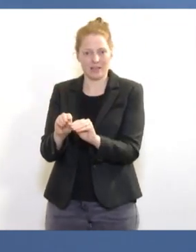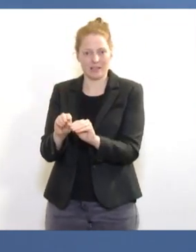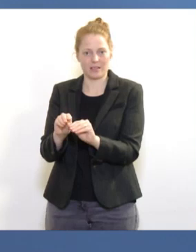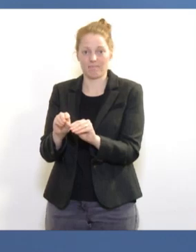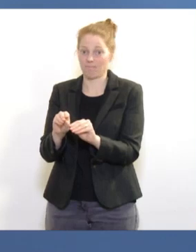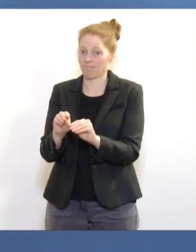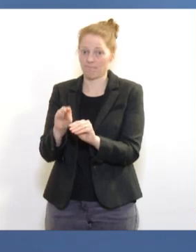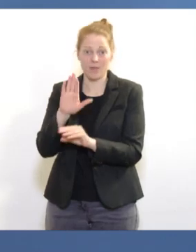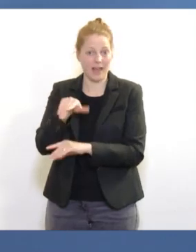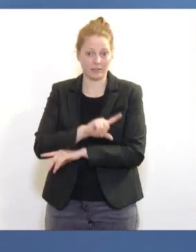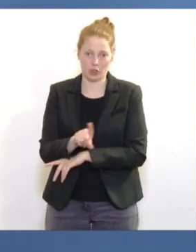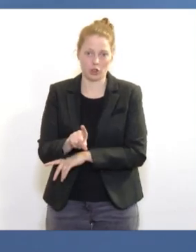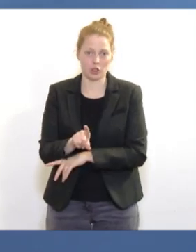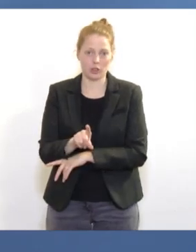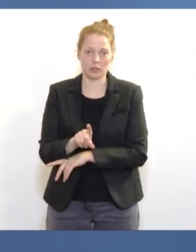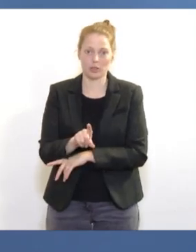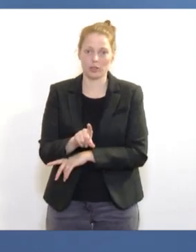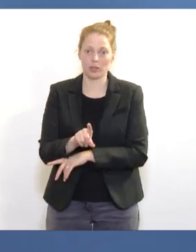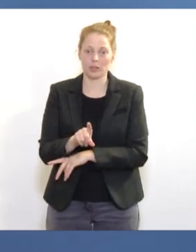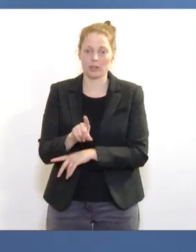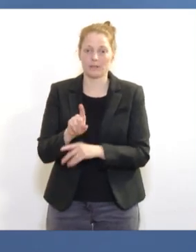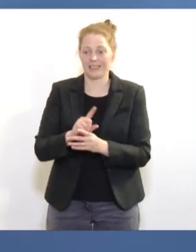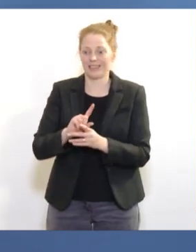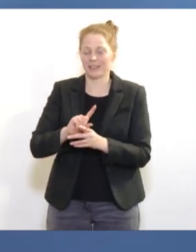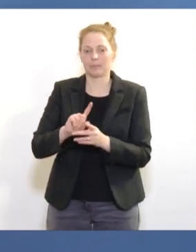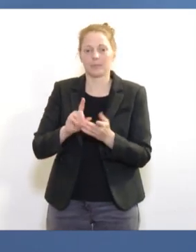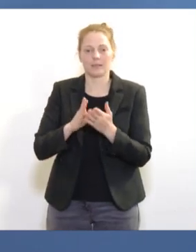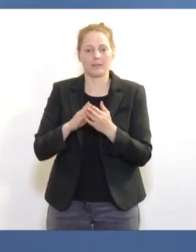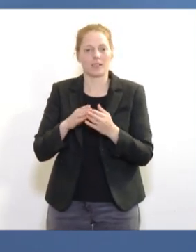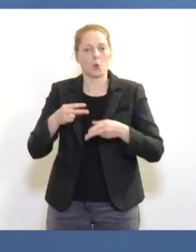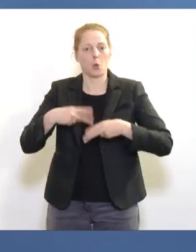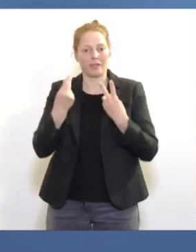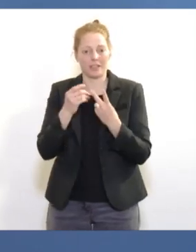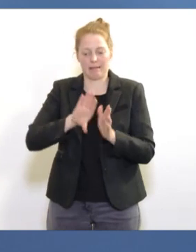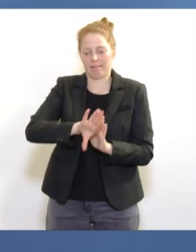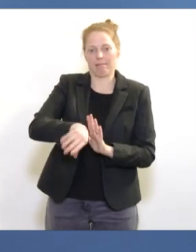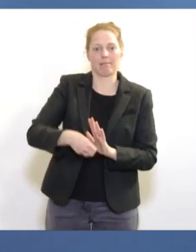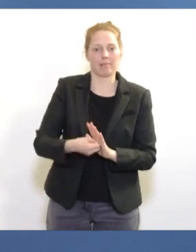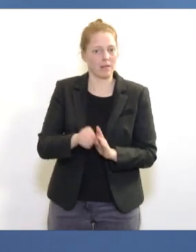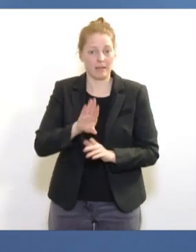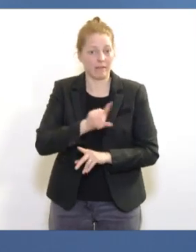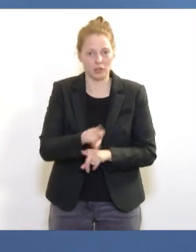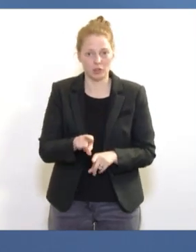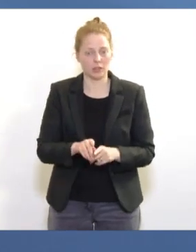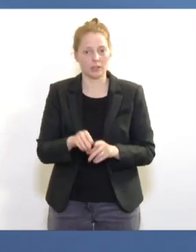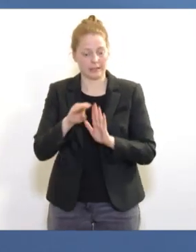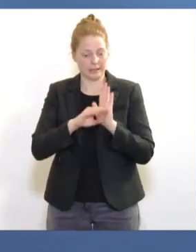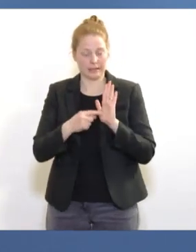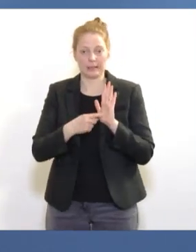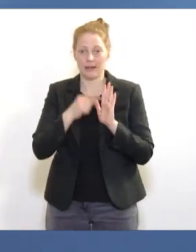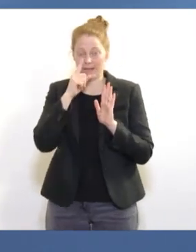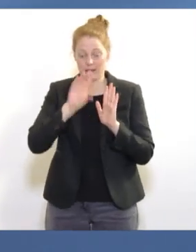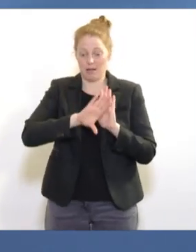strafbar. Das ist ganz klar ein Detournement von Fonds Publiken. Gesetz gesagt dafür, dass wenn ihn eine Frage